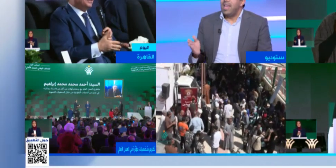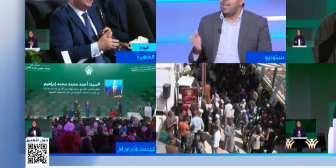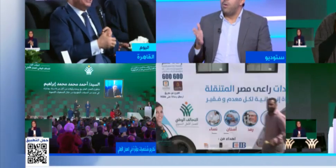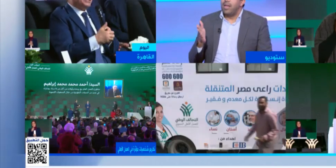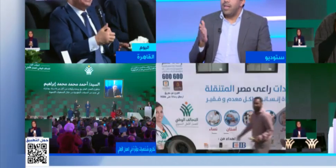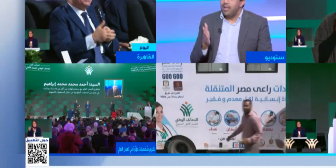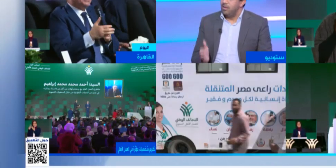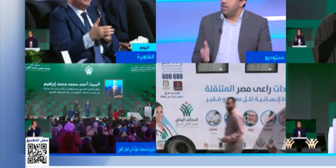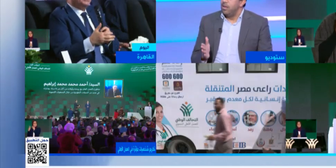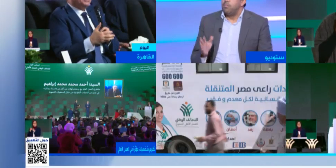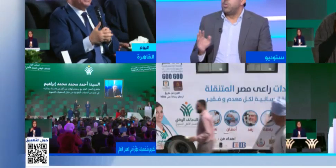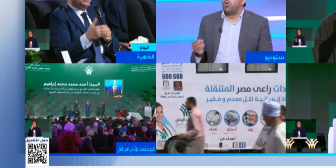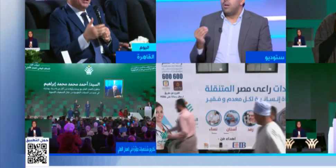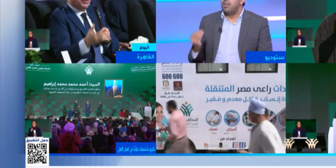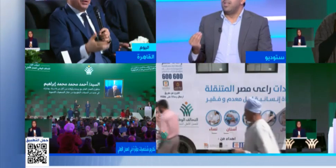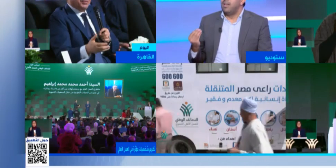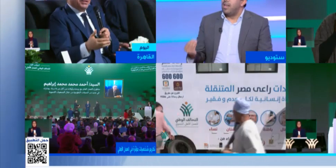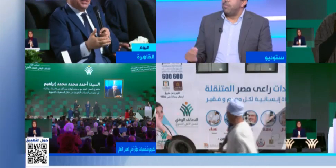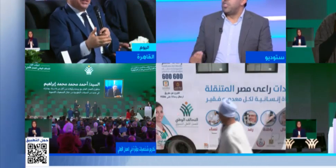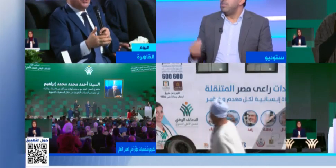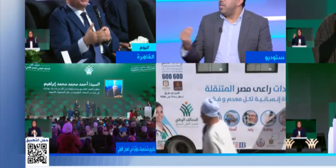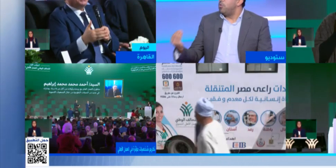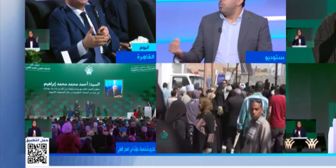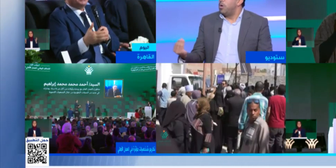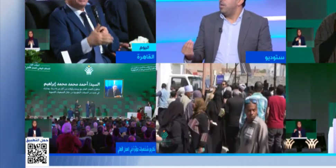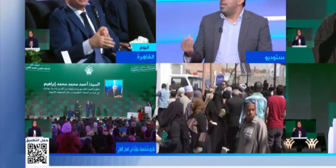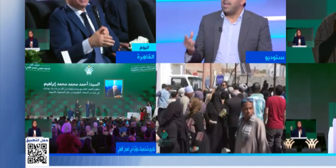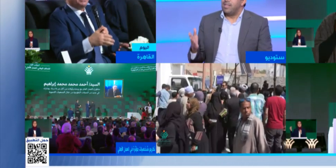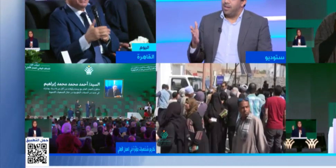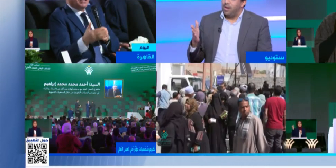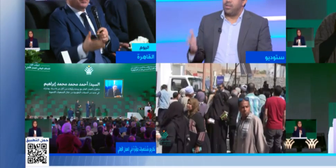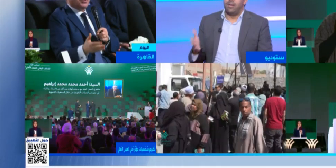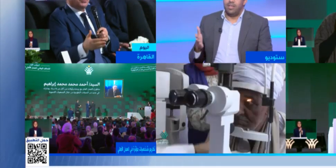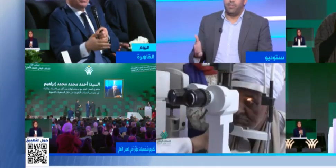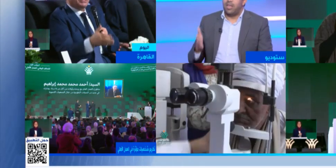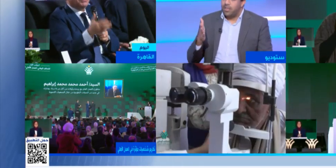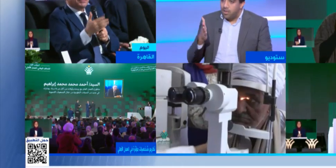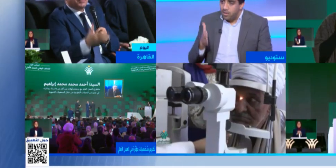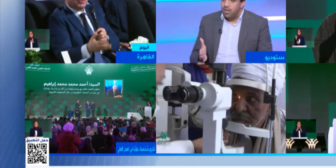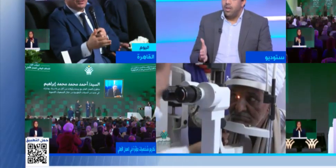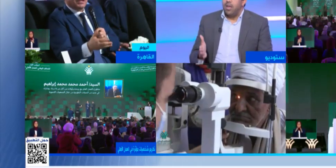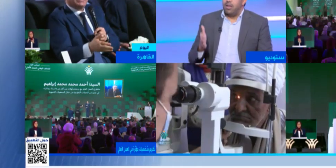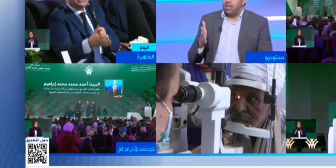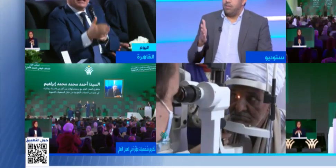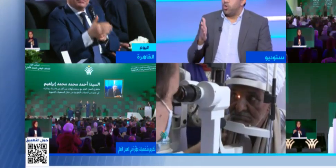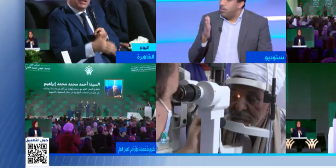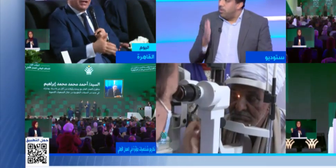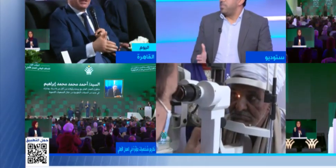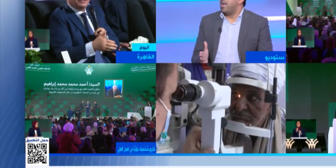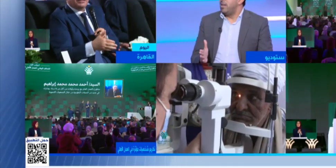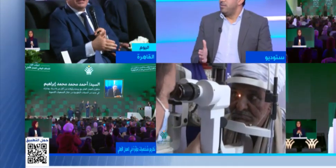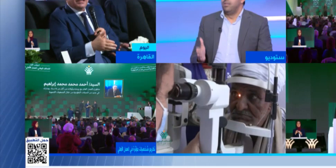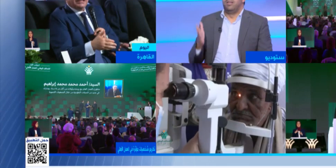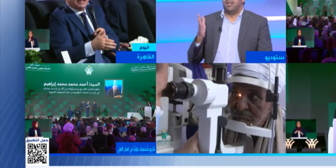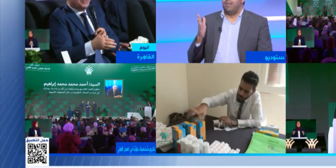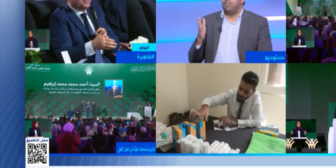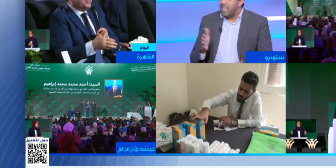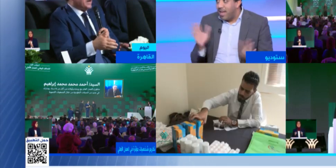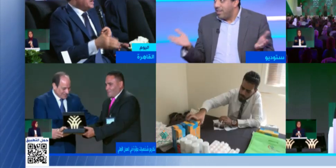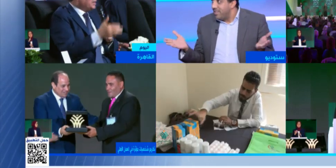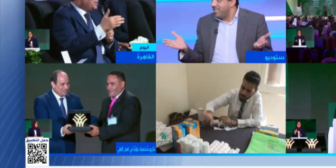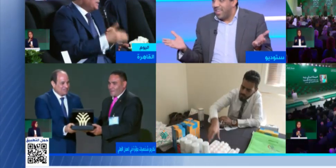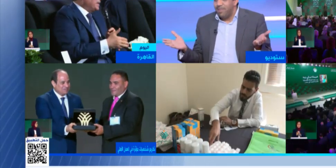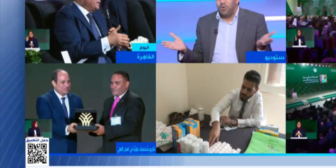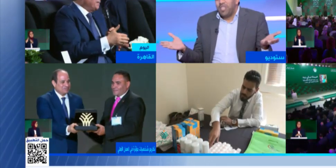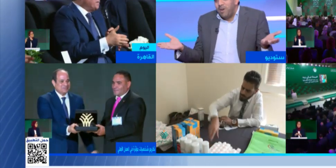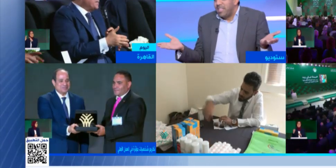هو في نقلة نوعية، مش مجرد ان انا بشيد بيكو وبقول لا، ده النهارده الرئيس بيحضر مؤتمر